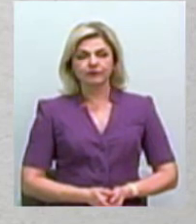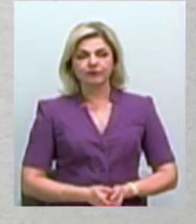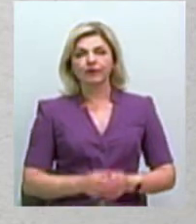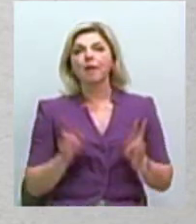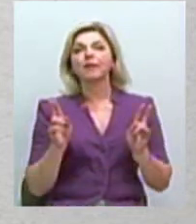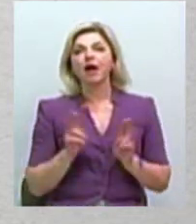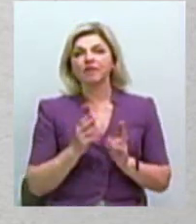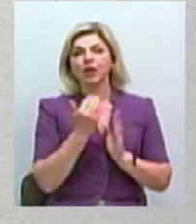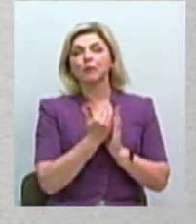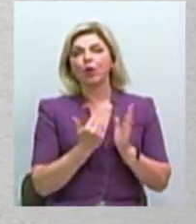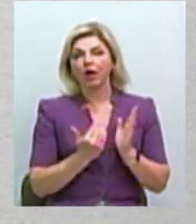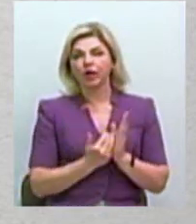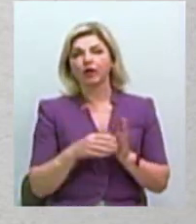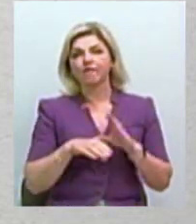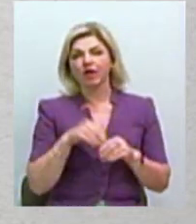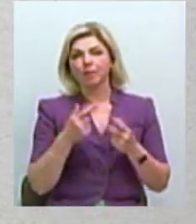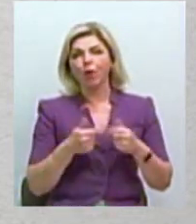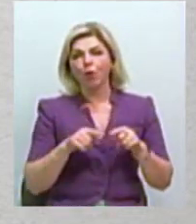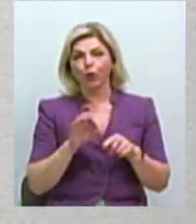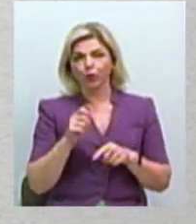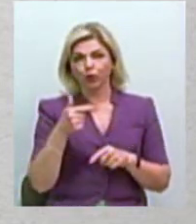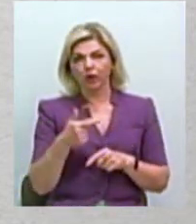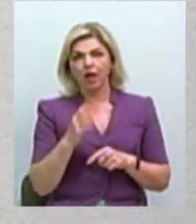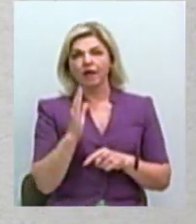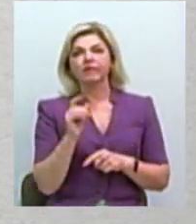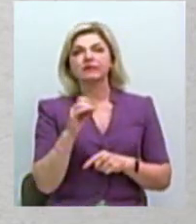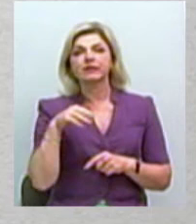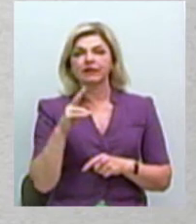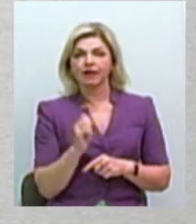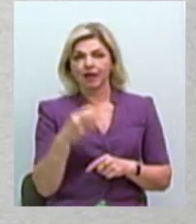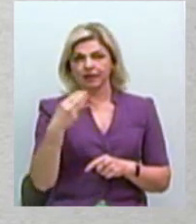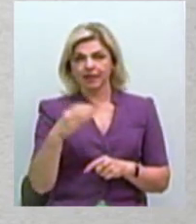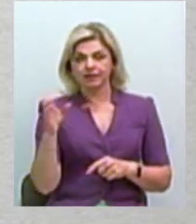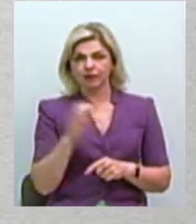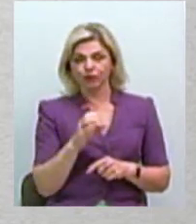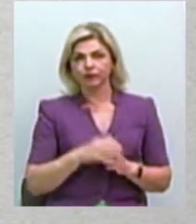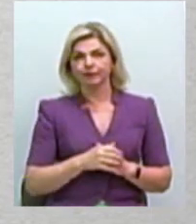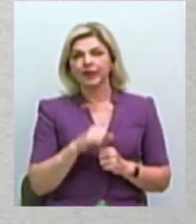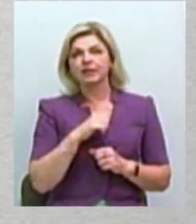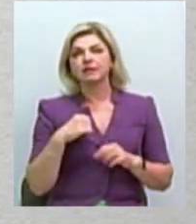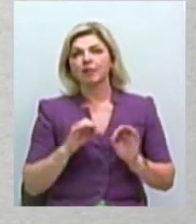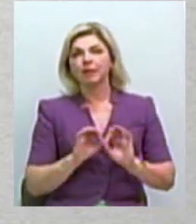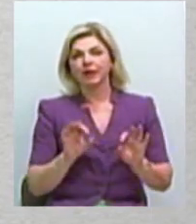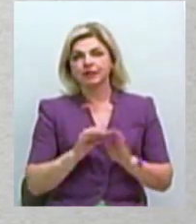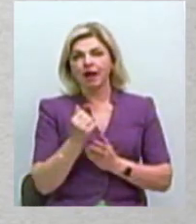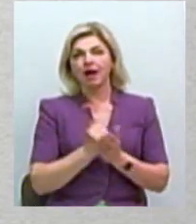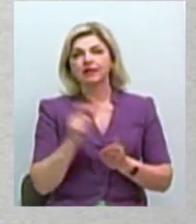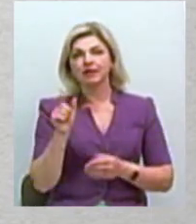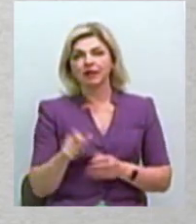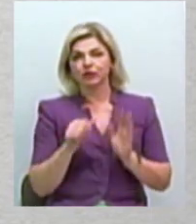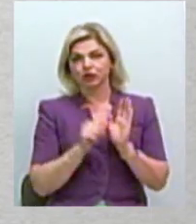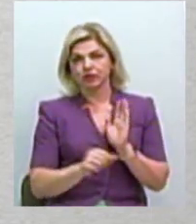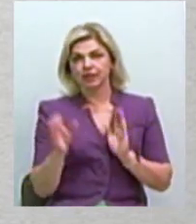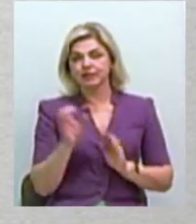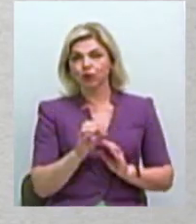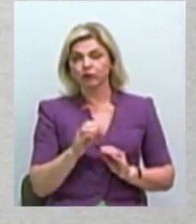Правила проекту «Виборчий округ співбесіда». Візитка – 30 секунд. Самопрезентація кандидата – 60